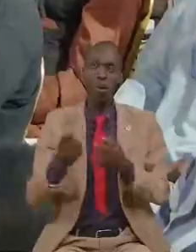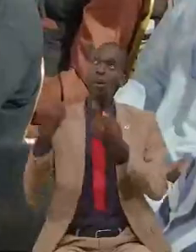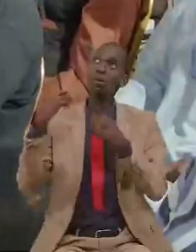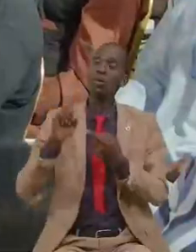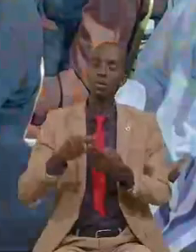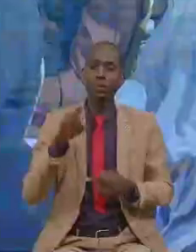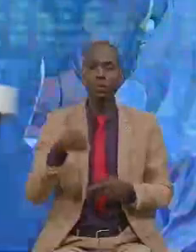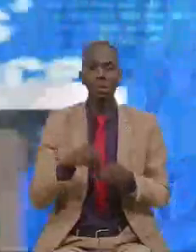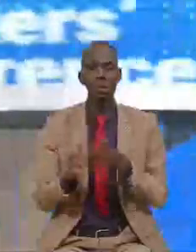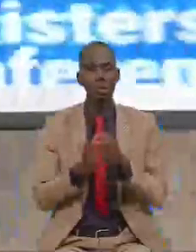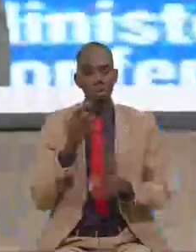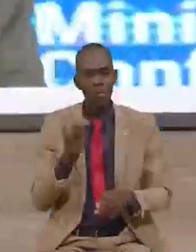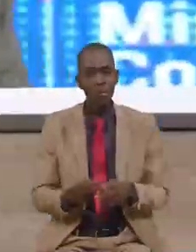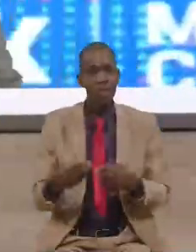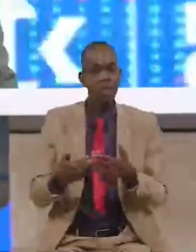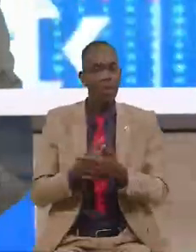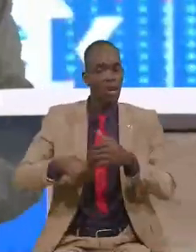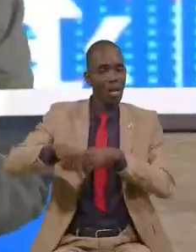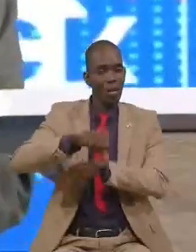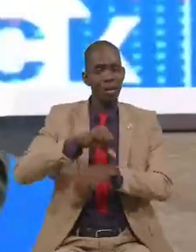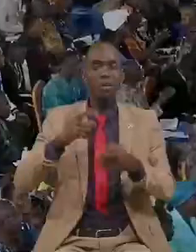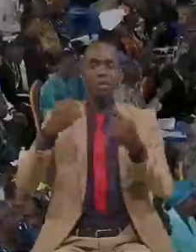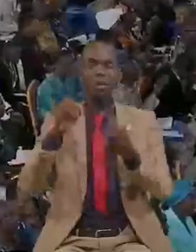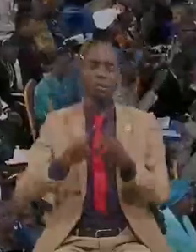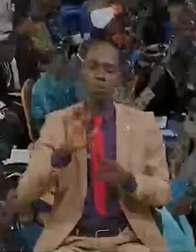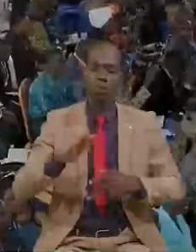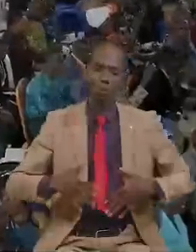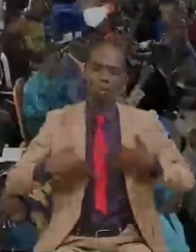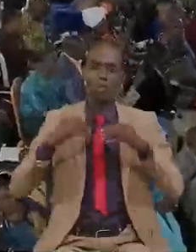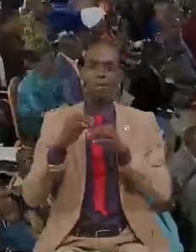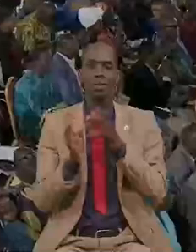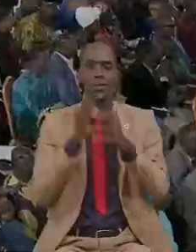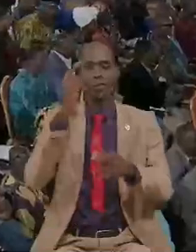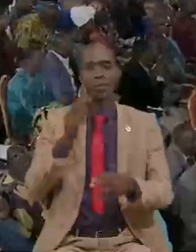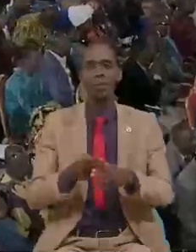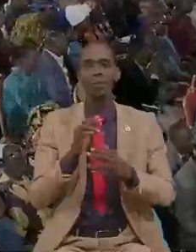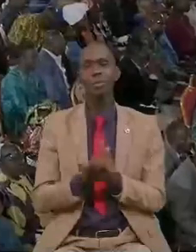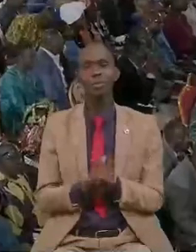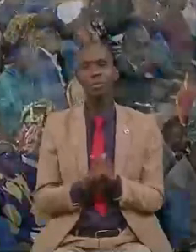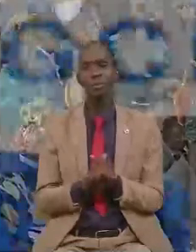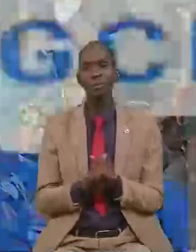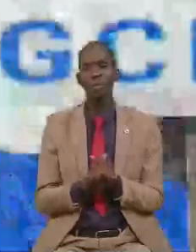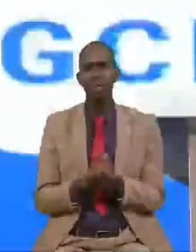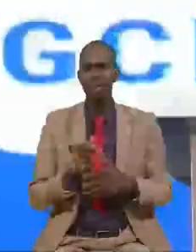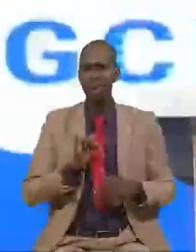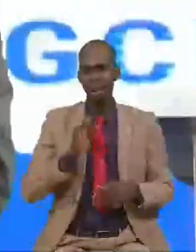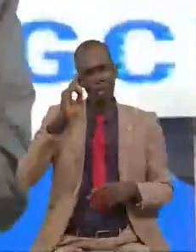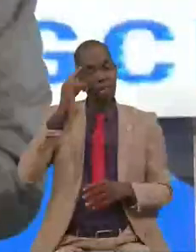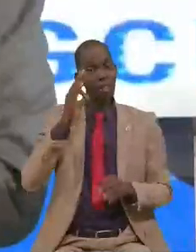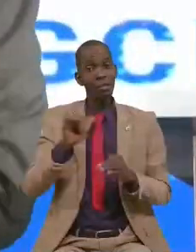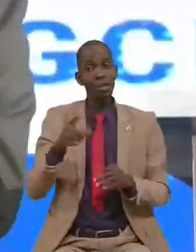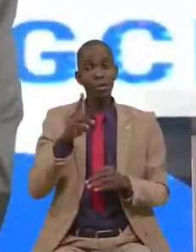nouvelle onction vient sur ta vie au nom de Jésus. Je pense que si quelqu'un doit prendre la